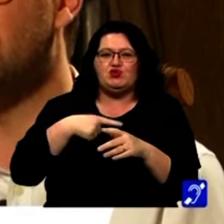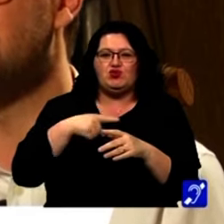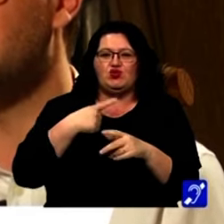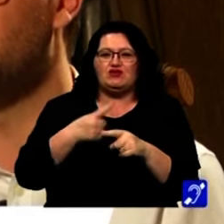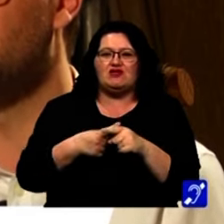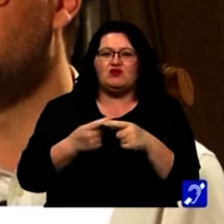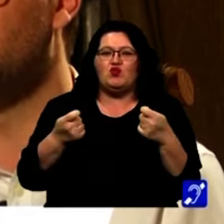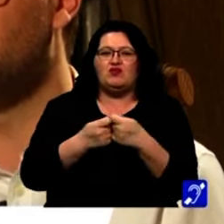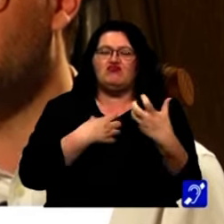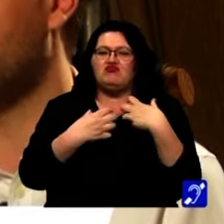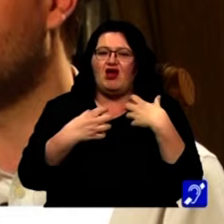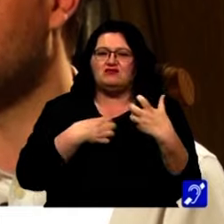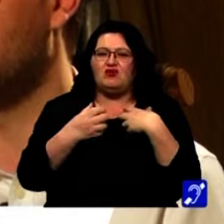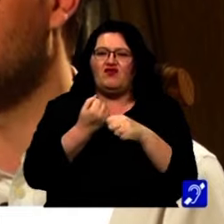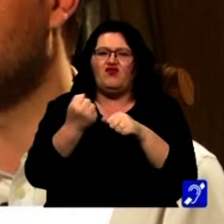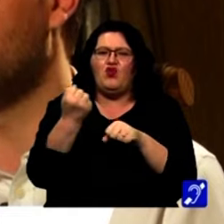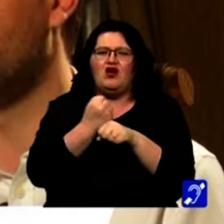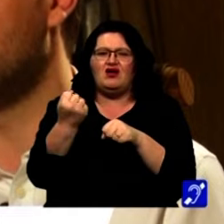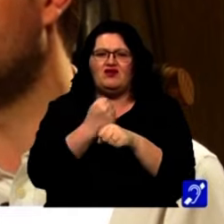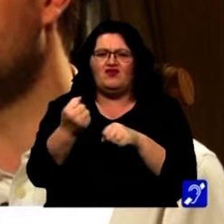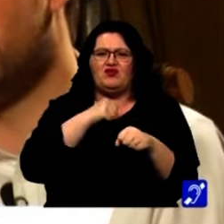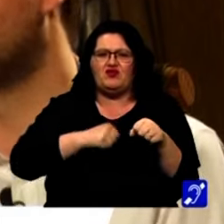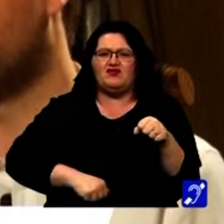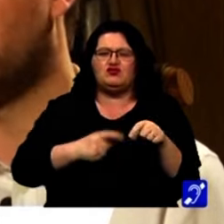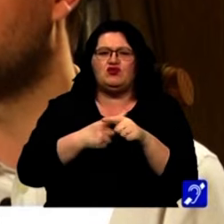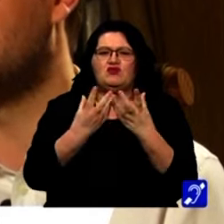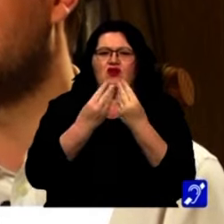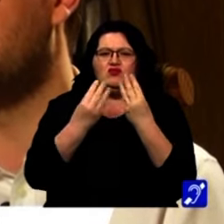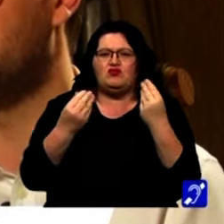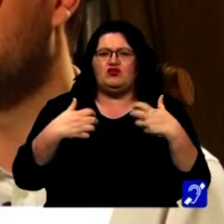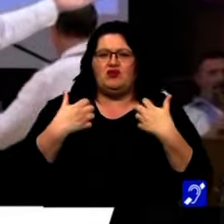Este un ansamblu foarte, foarte profesionist și mă bucur